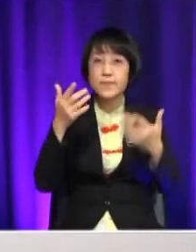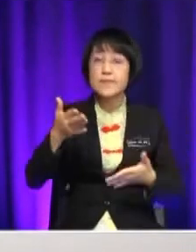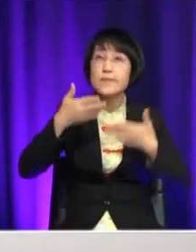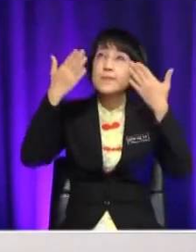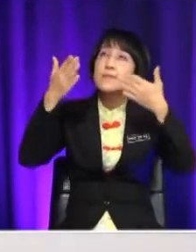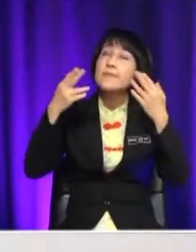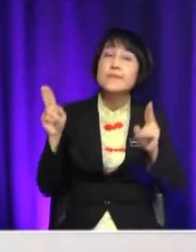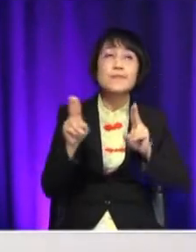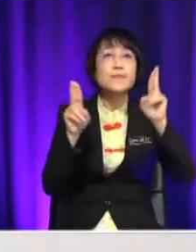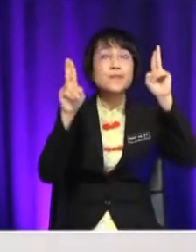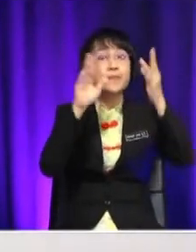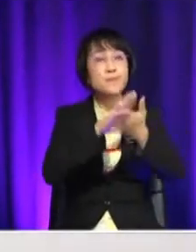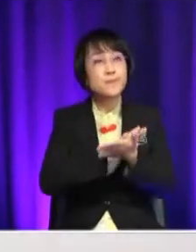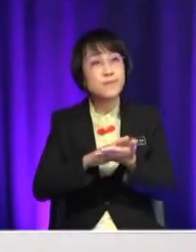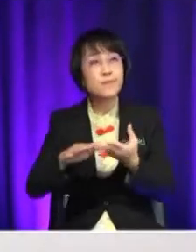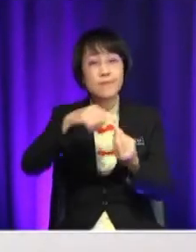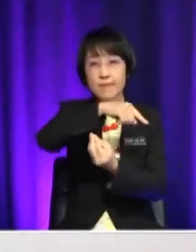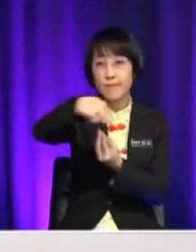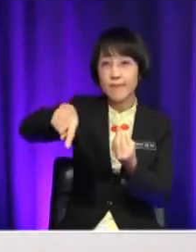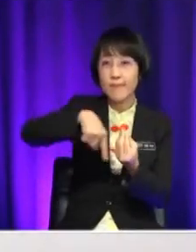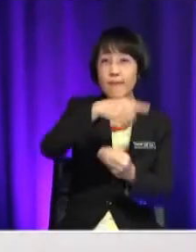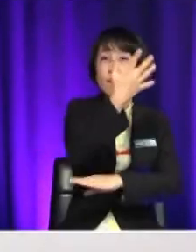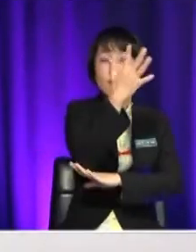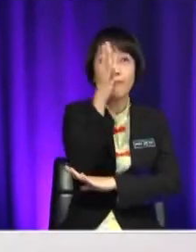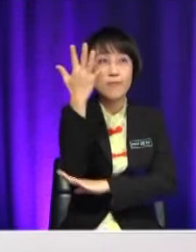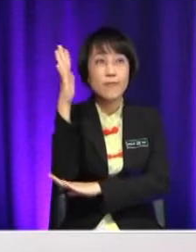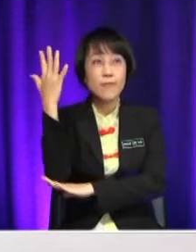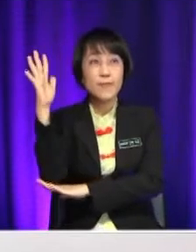lebih segar apabila dikelilingi oleh pokok.